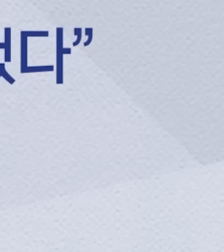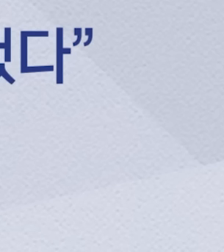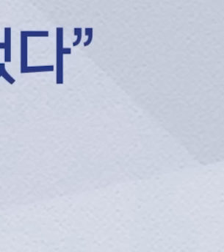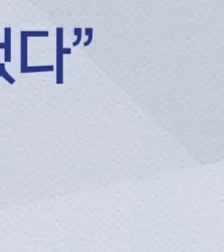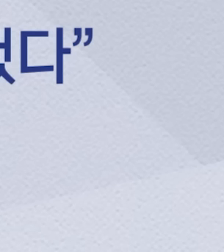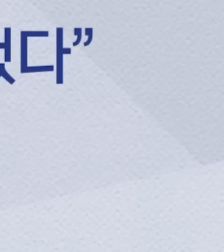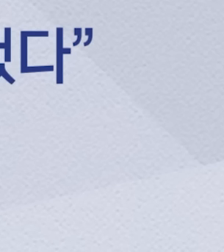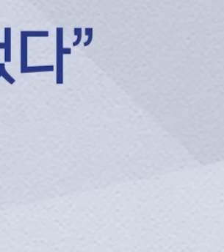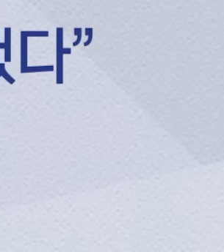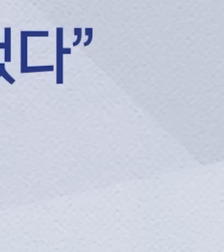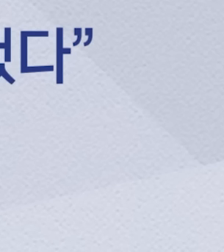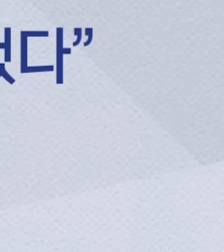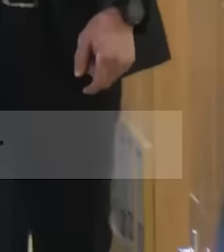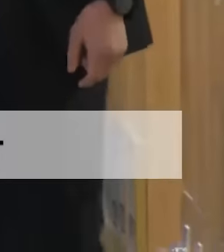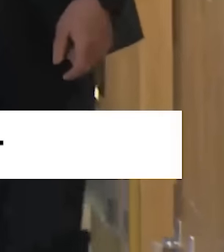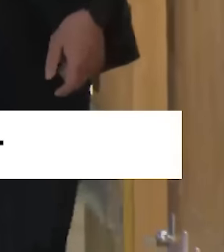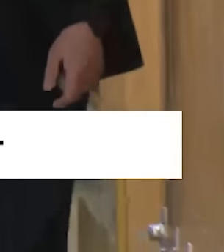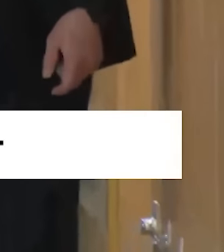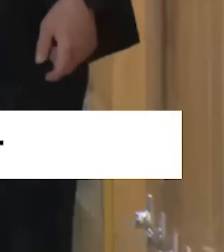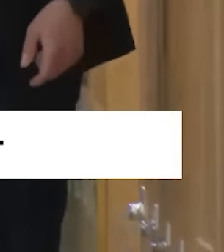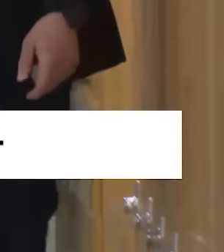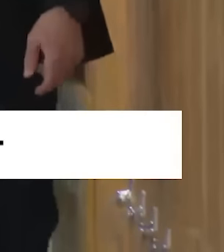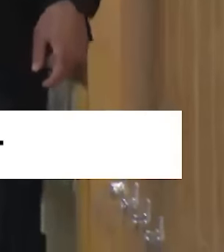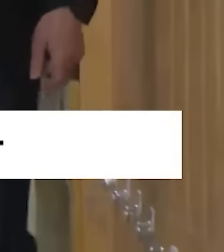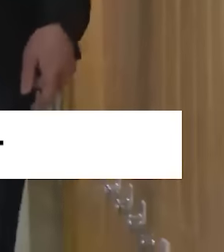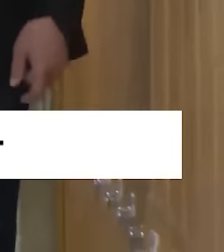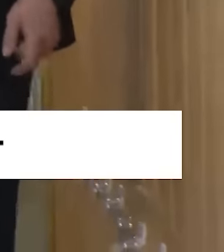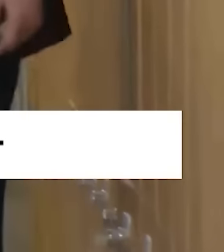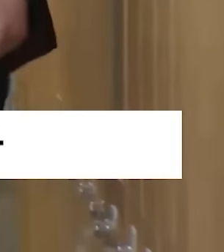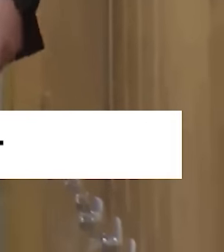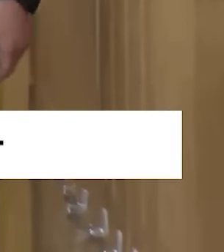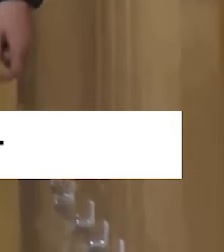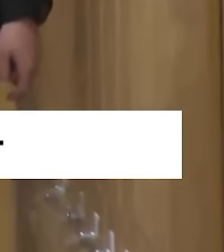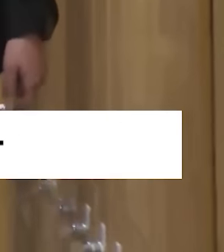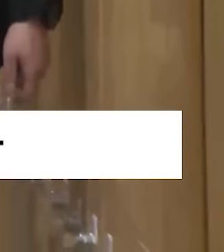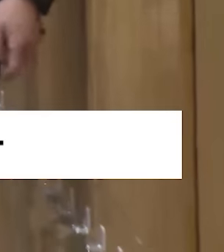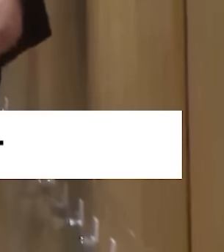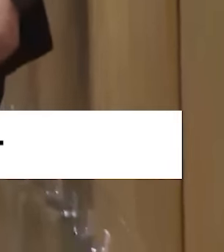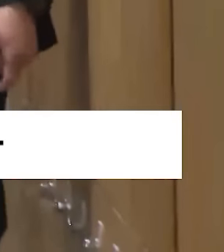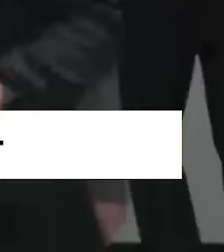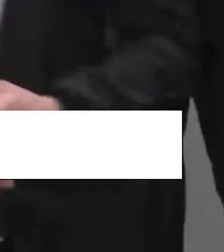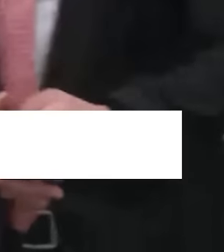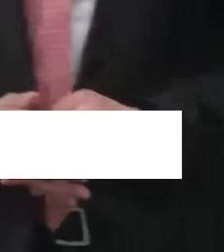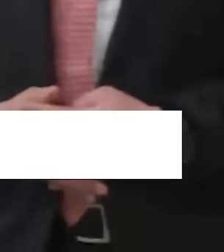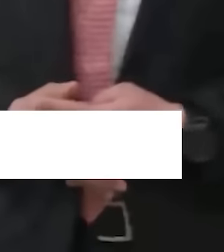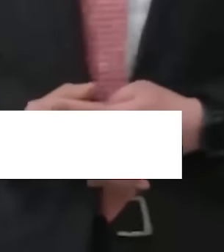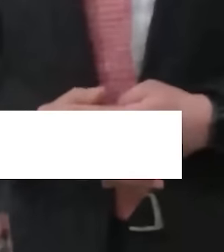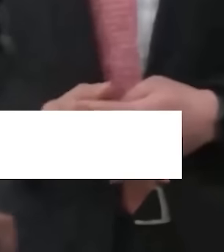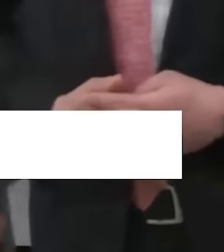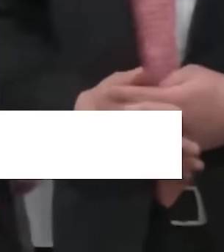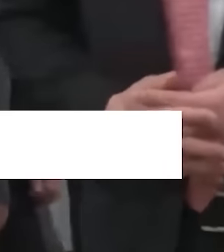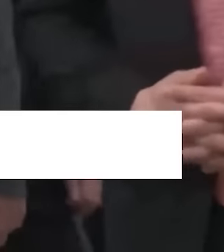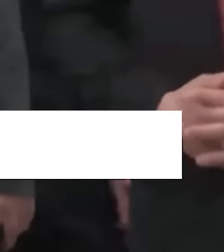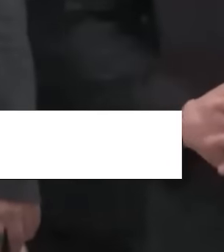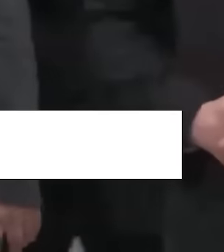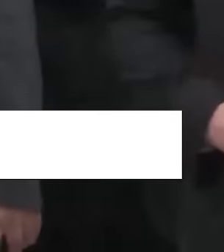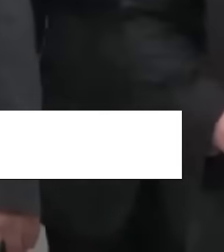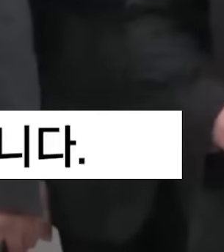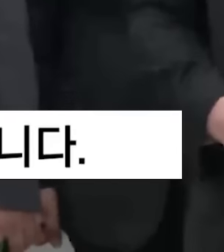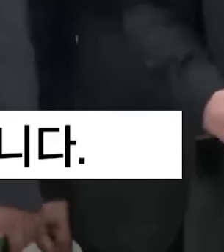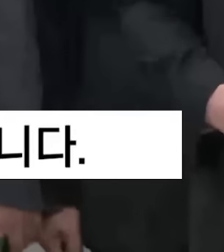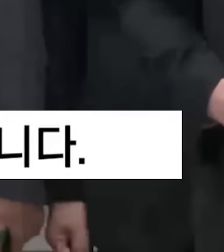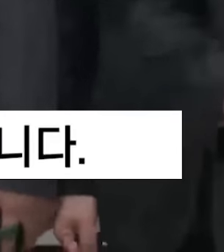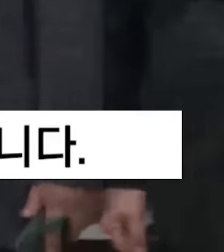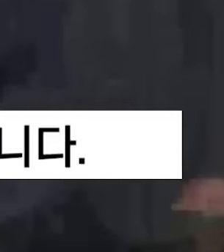대안으로 검토됐다고 말했습니다. 윤 대통령은 지난 1일 신년사 발표 뒤 기자실을 찾아 올해는 김치찌개도 같이